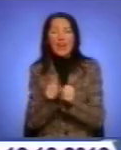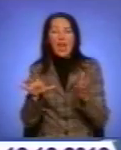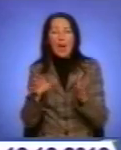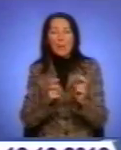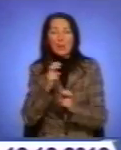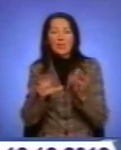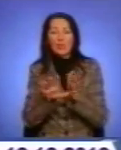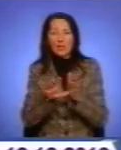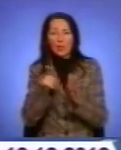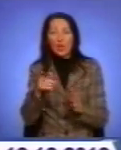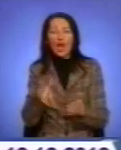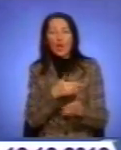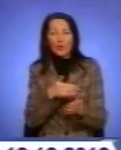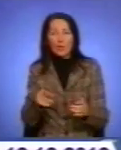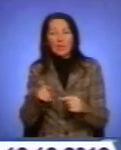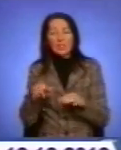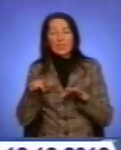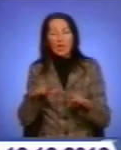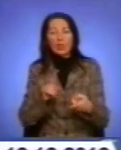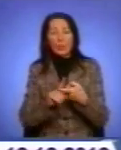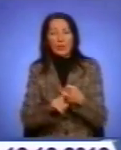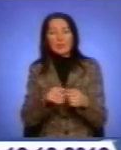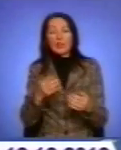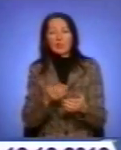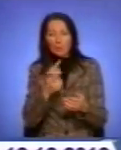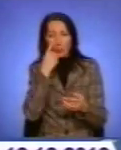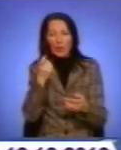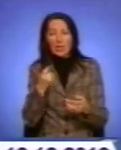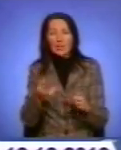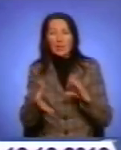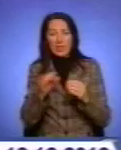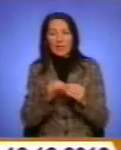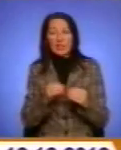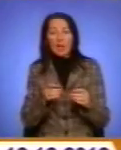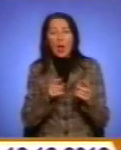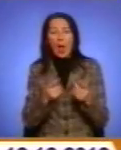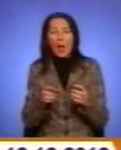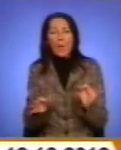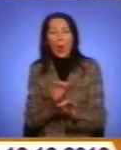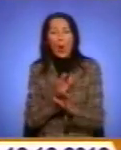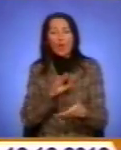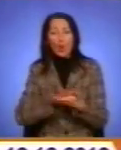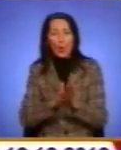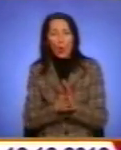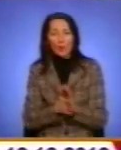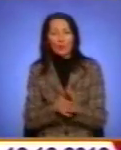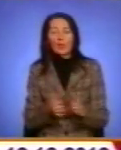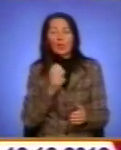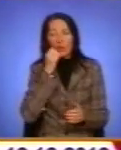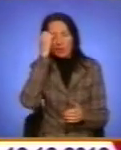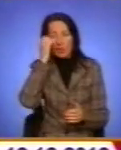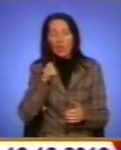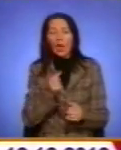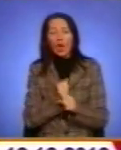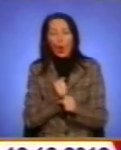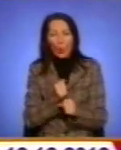та інші заходи, пов'язані із запобіганням наслідкам погодних умов, дивимось далі. Завдяки злагодженій роботі комунальних